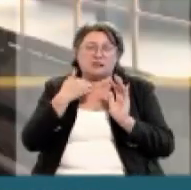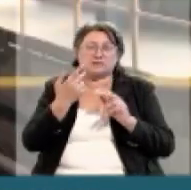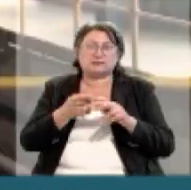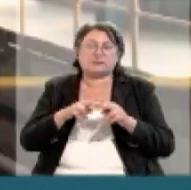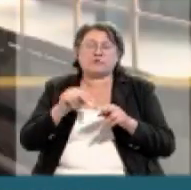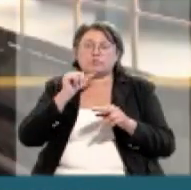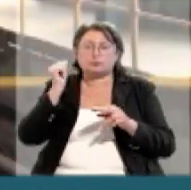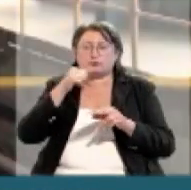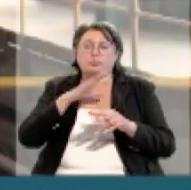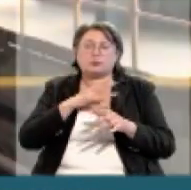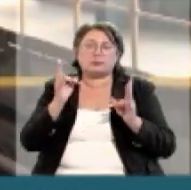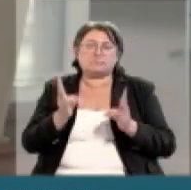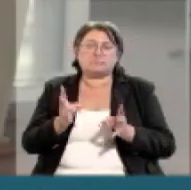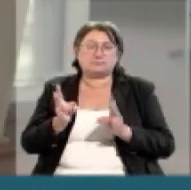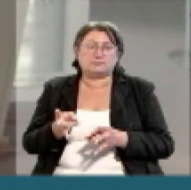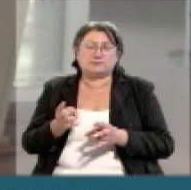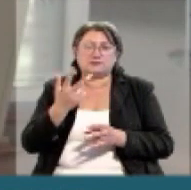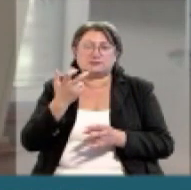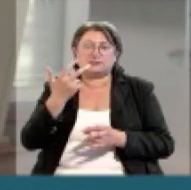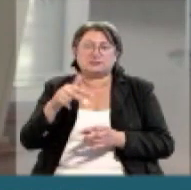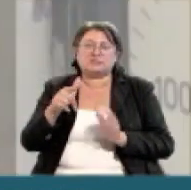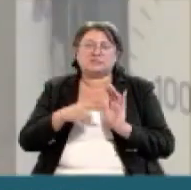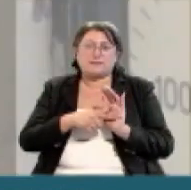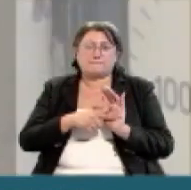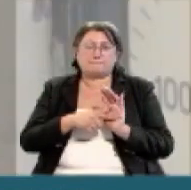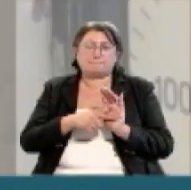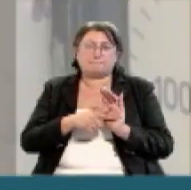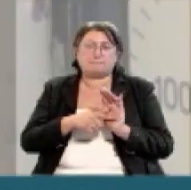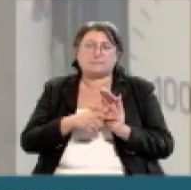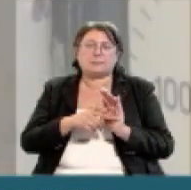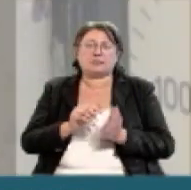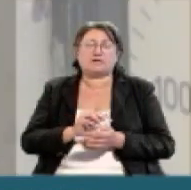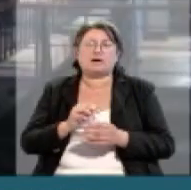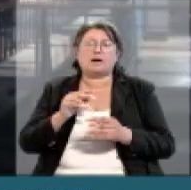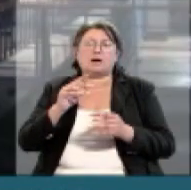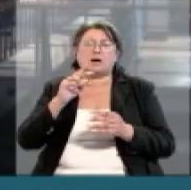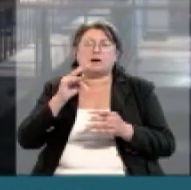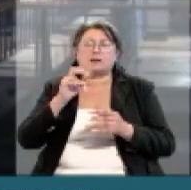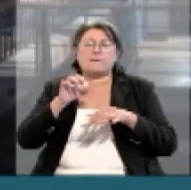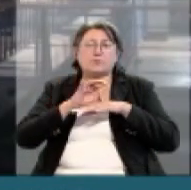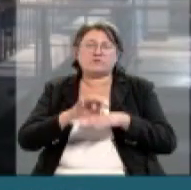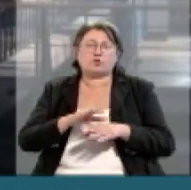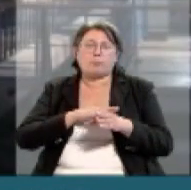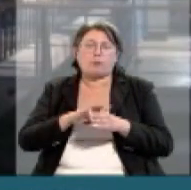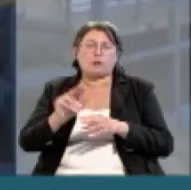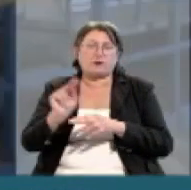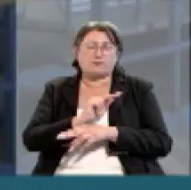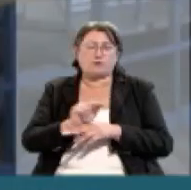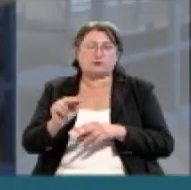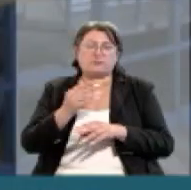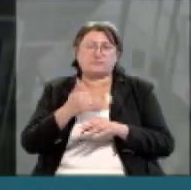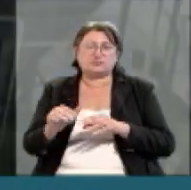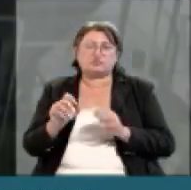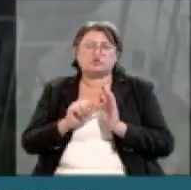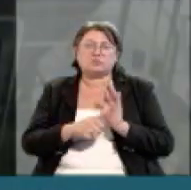былтыр 337 апатты жағдай тіркелді. Толық жөндеу жұмыстарын жүргізуге үкімет 16,13 миллиард теңге бөліп отыр.